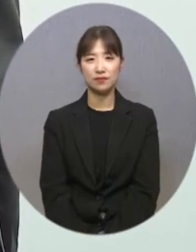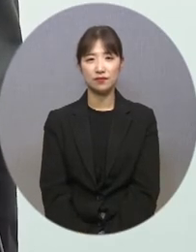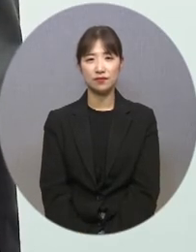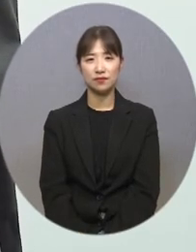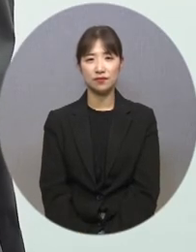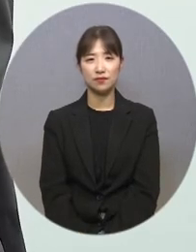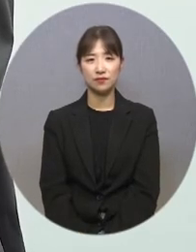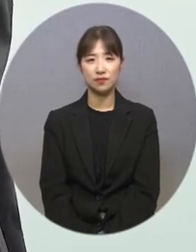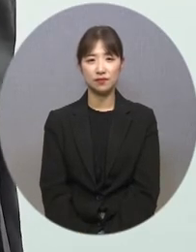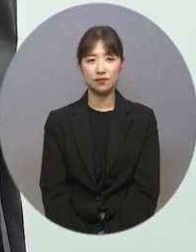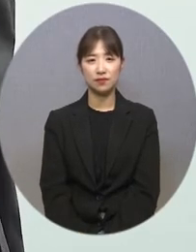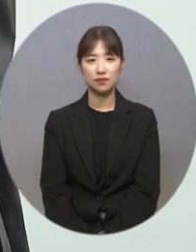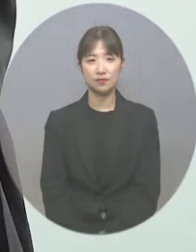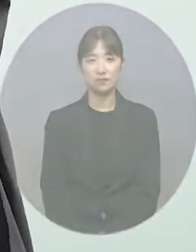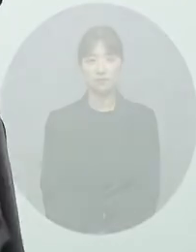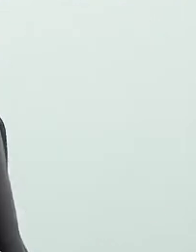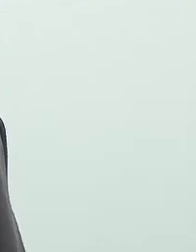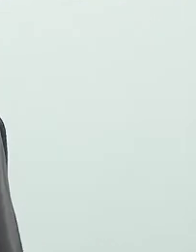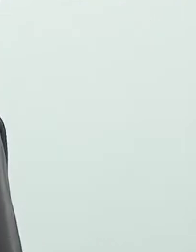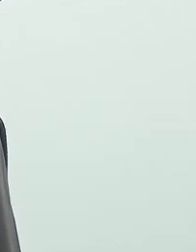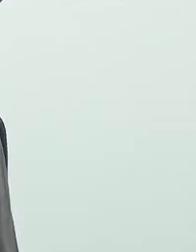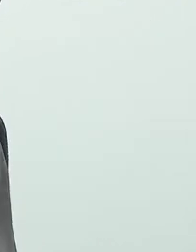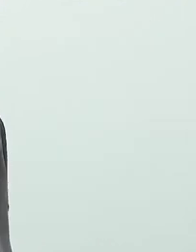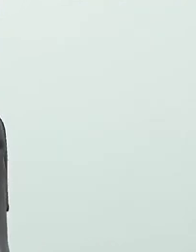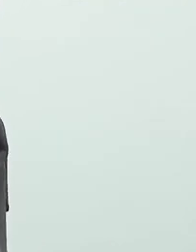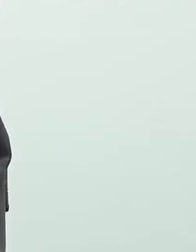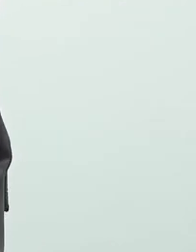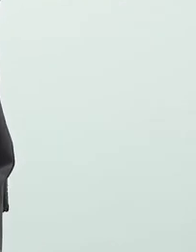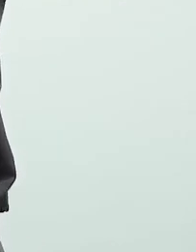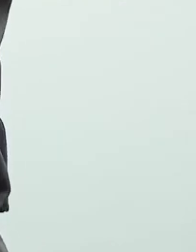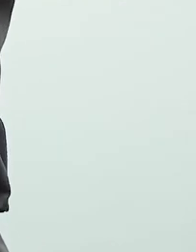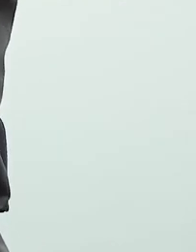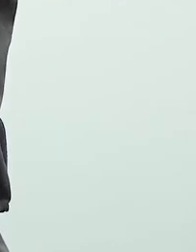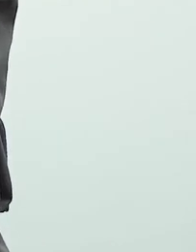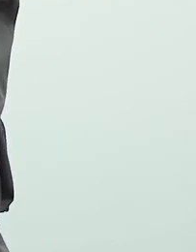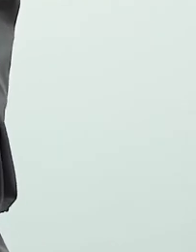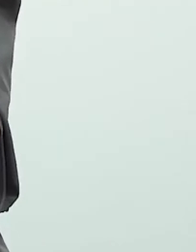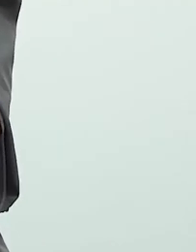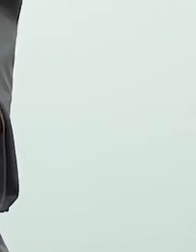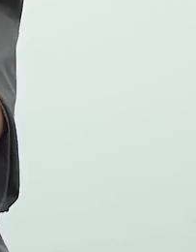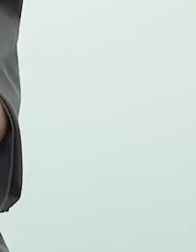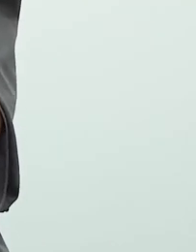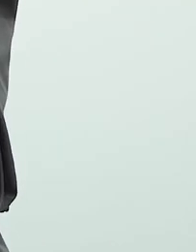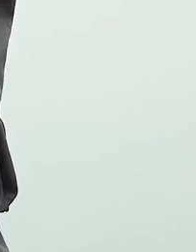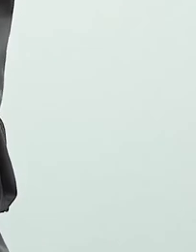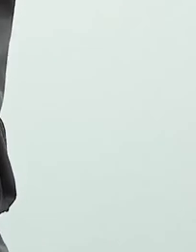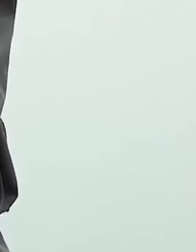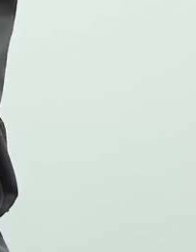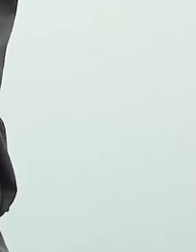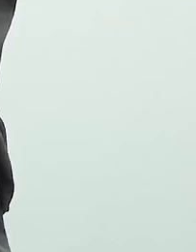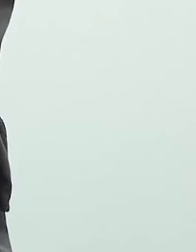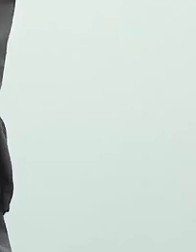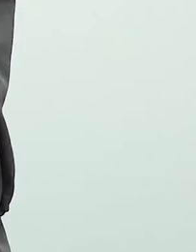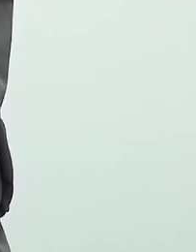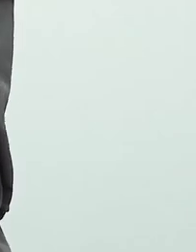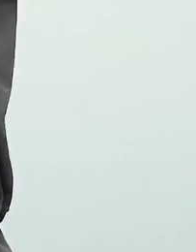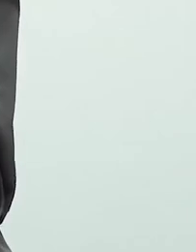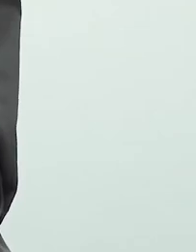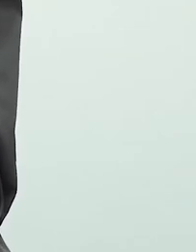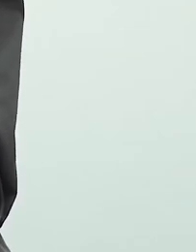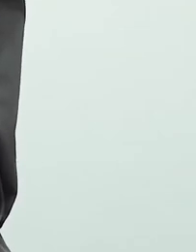그런데 사실 코로나가 터진 후에는 사실을 직원분들 마스크를 쓰고 있잖아요 그러니까 주문할 때